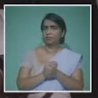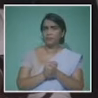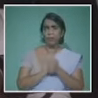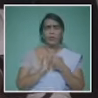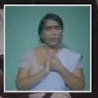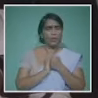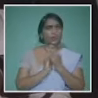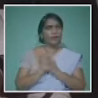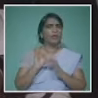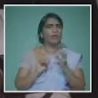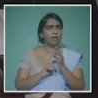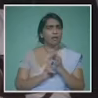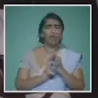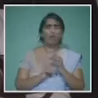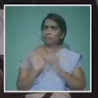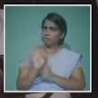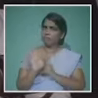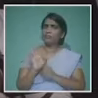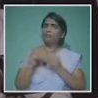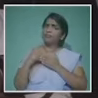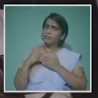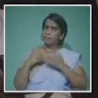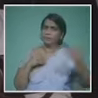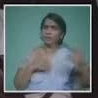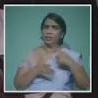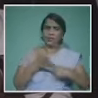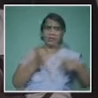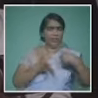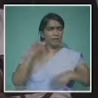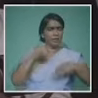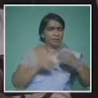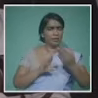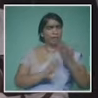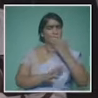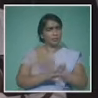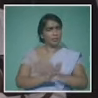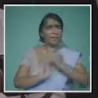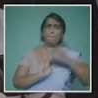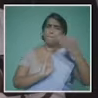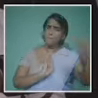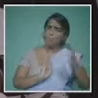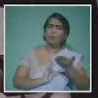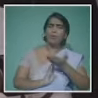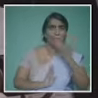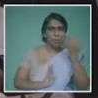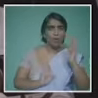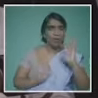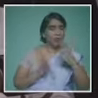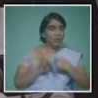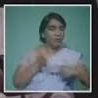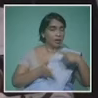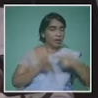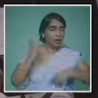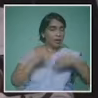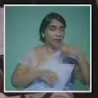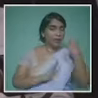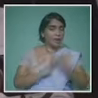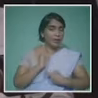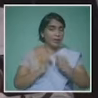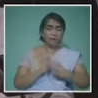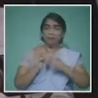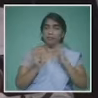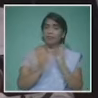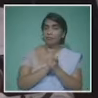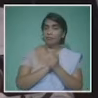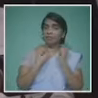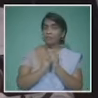ගරු මන්ත්‍රීතුමනි අකණ්ඩව සිදු වෙන දෙයක් මැතිවරණයට ඉස්සෙල්ලත් පස්සෙත් ඒක සිදු වෙනවා හැබැයි මැතිවරණ නීති වෙනස් කරන